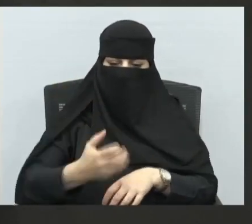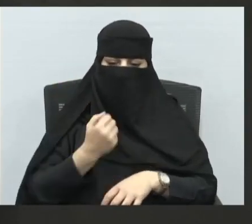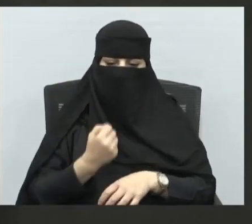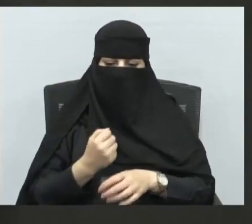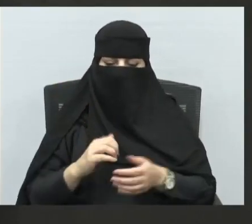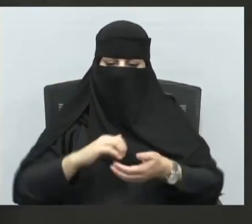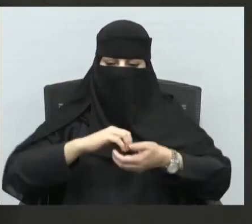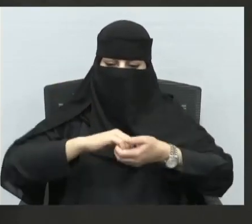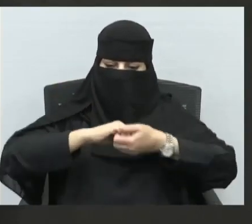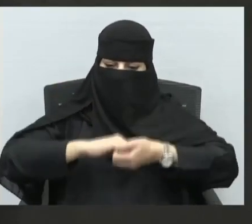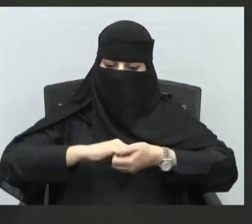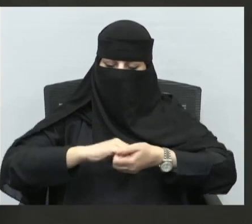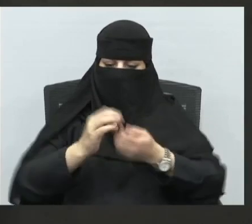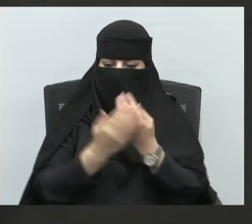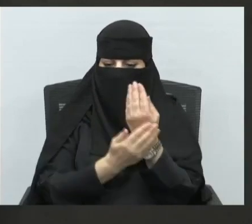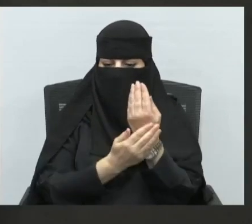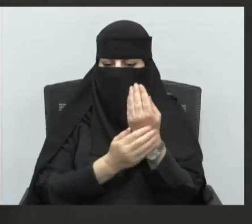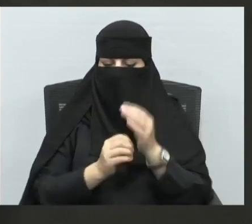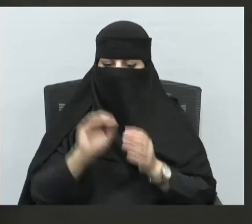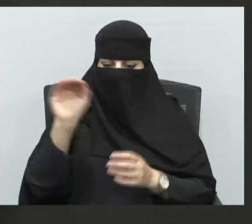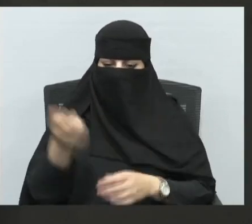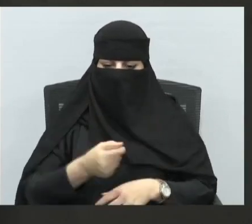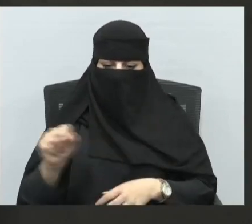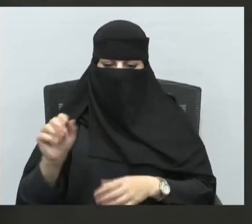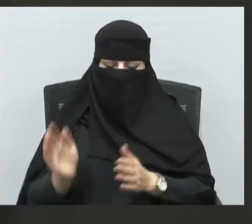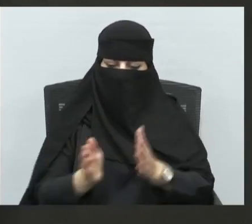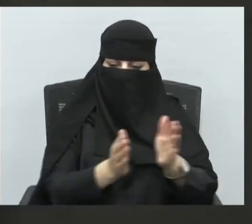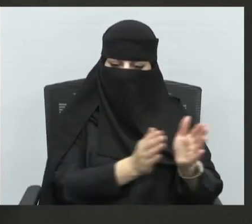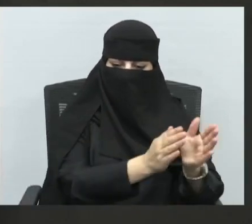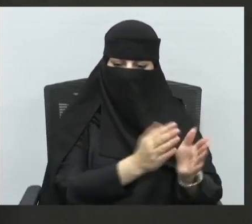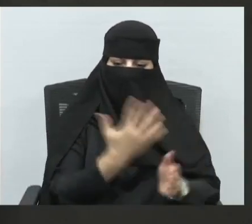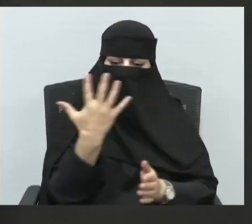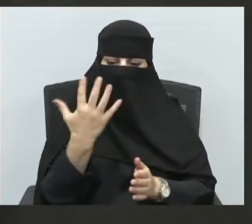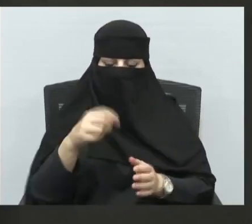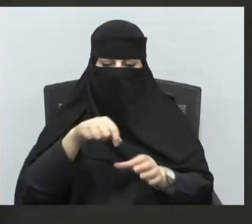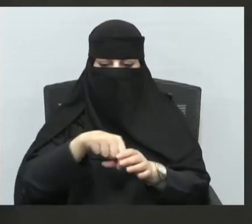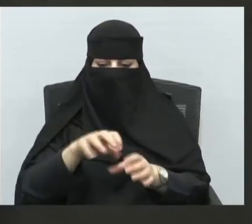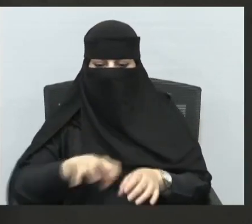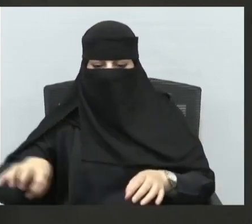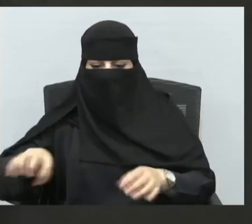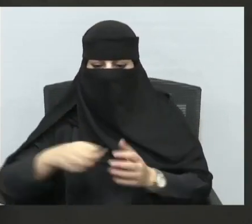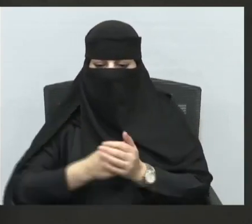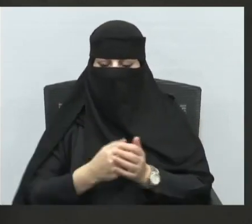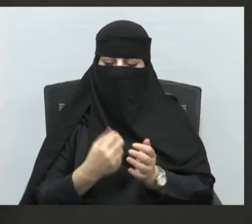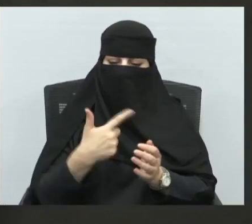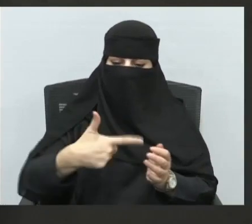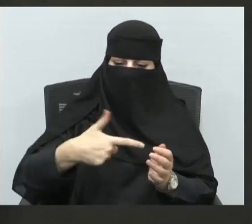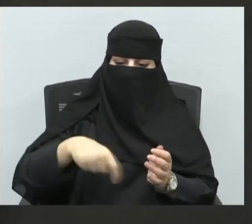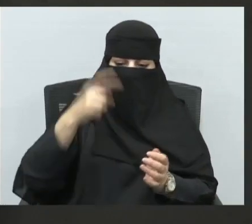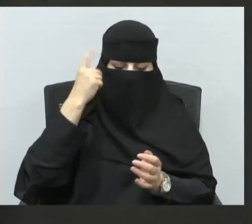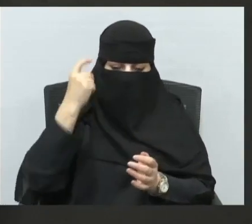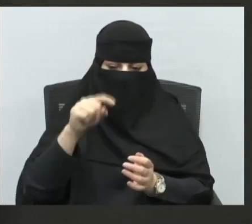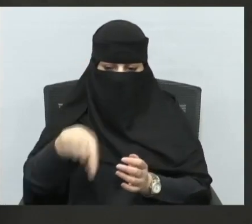صديق جديد وحرف هو ترتيبه الخامس في الوحده الثانيه سوف نتعرف عليه ان شاء